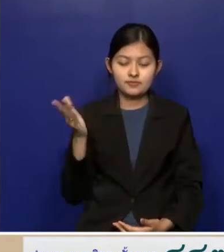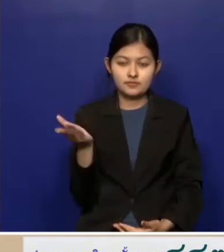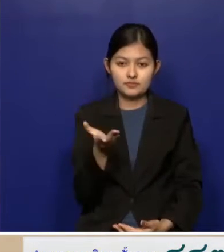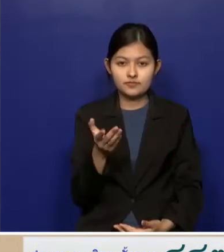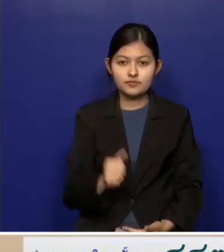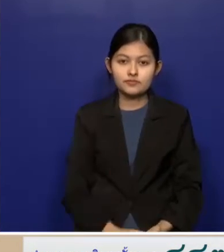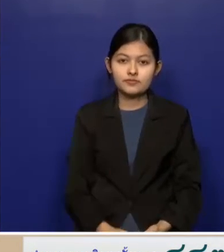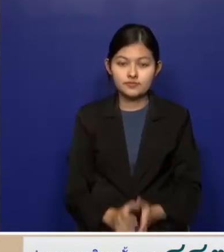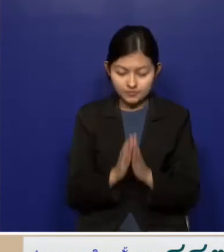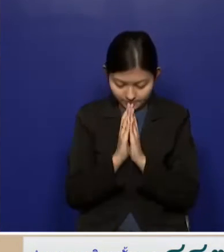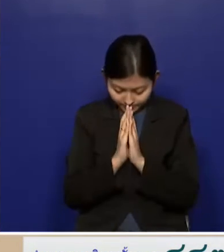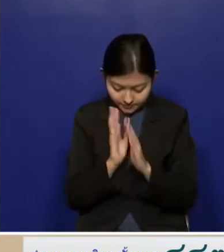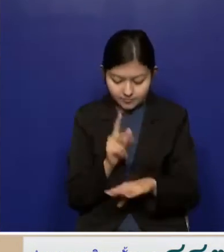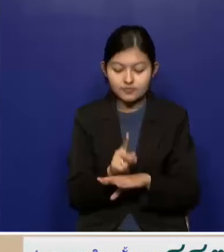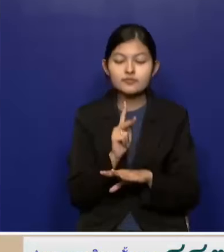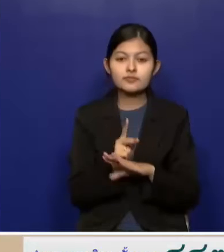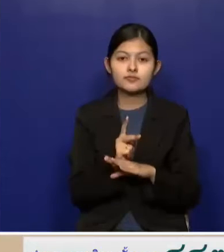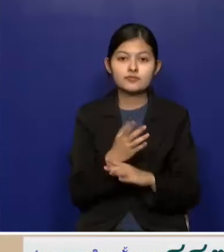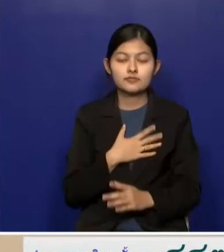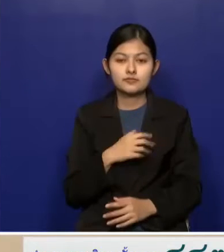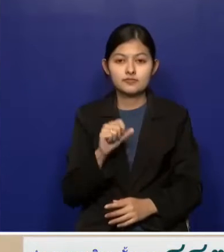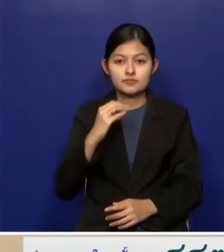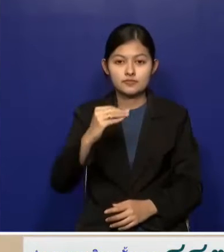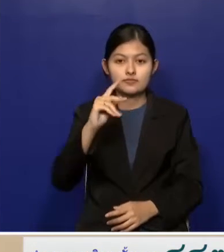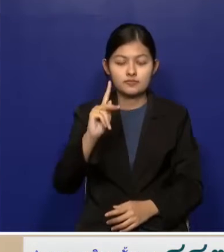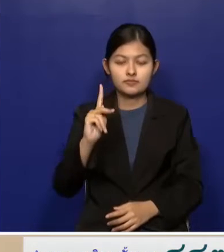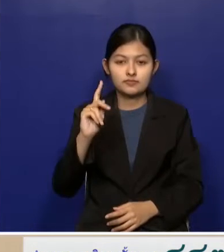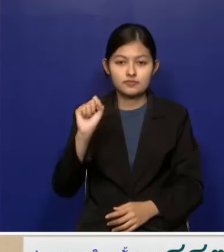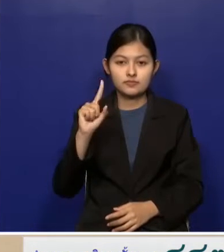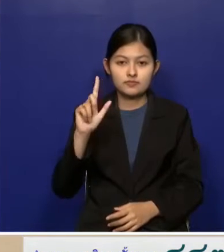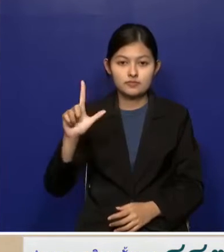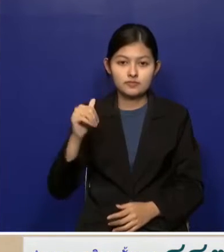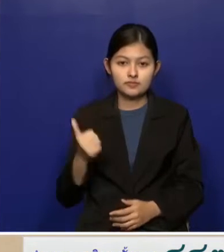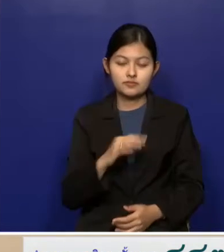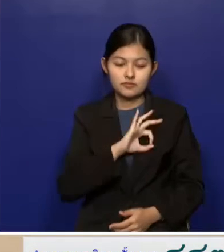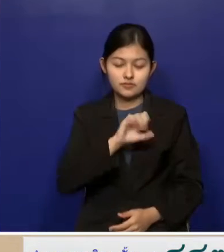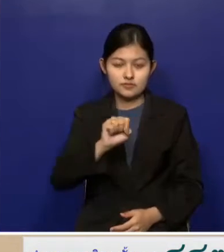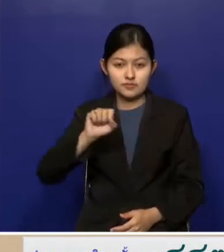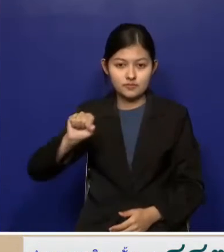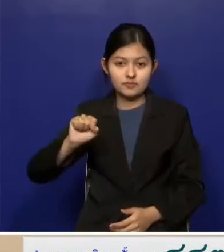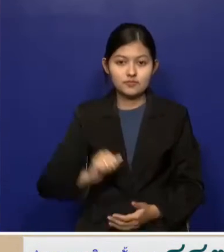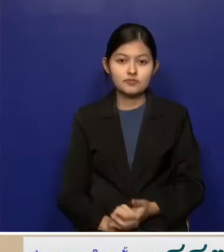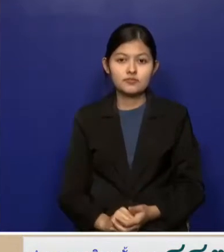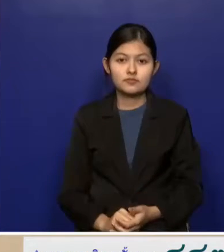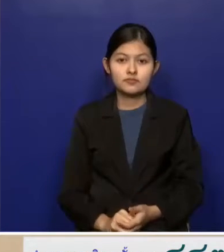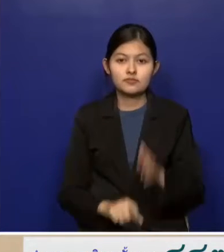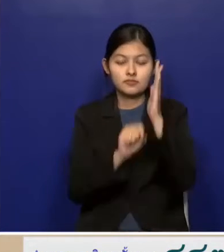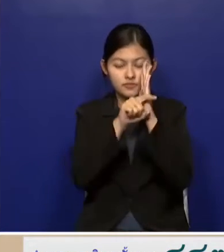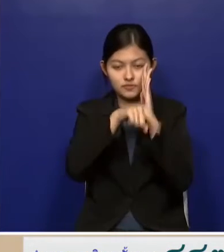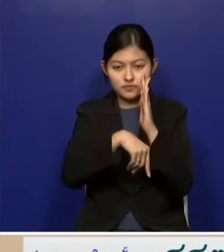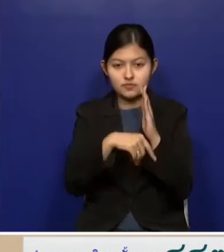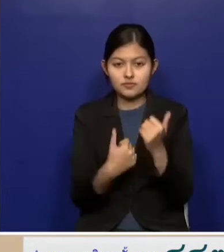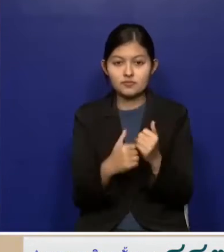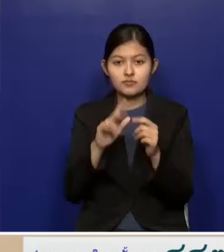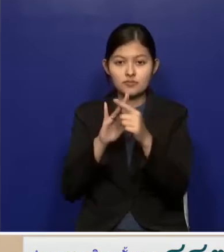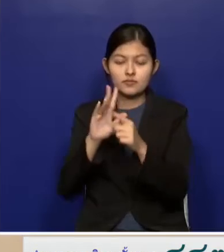ครับกรบเรีนทานประทานสภาที่กลบกบผมนายโกสลปัตธมาสมาชิสภาพุทธแรลัสดอนจวัรคลสิมาเขต 5